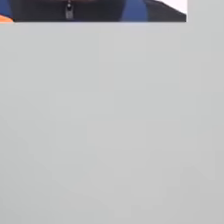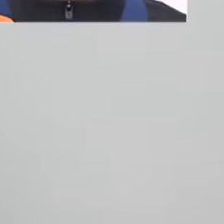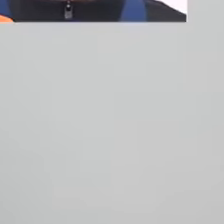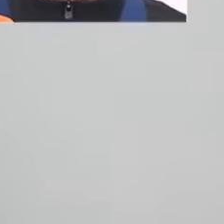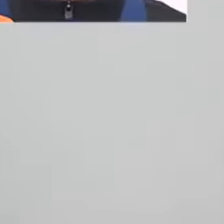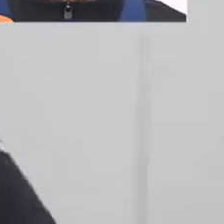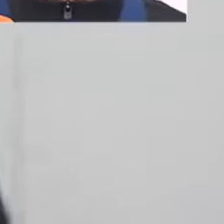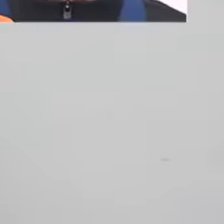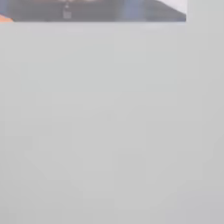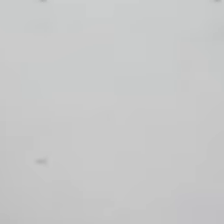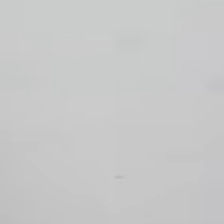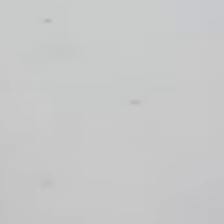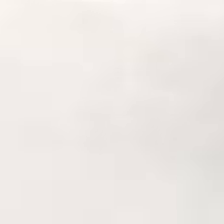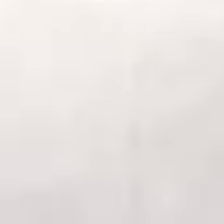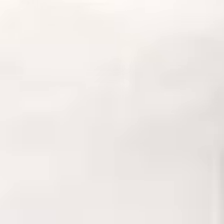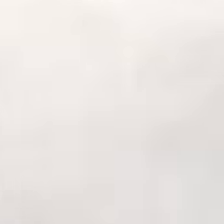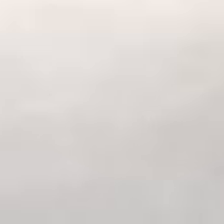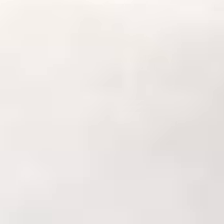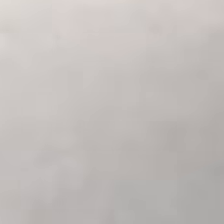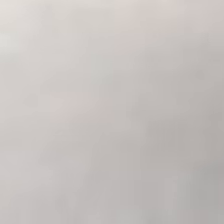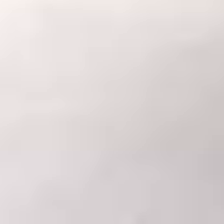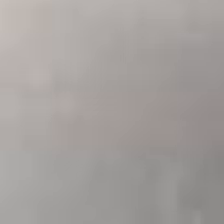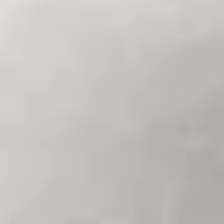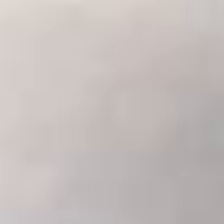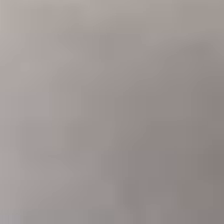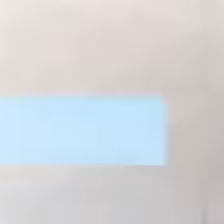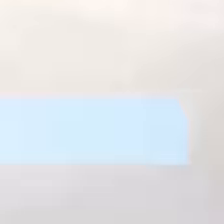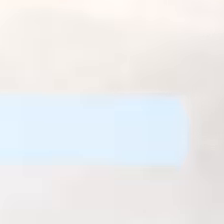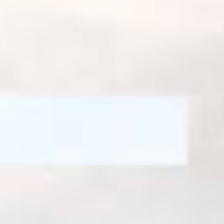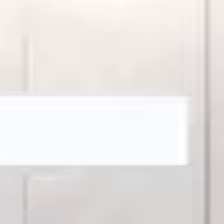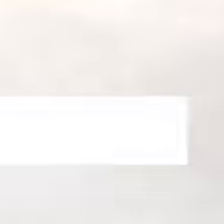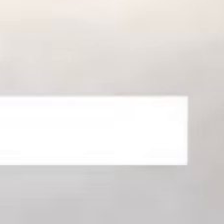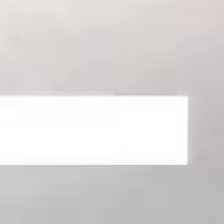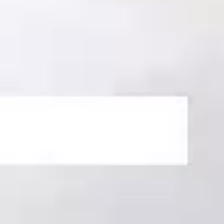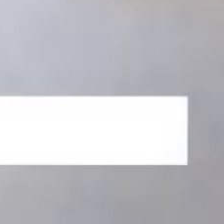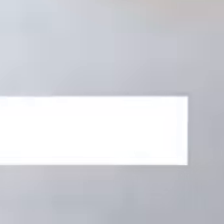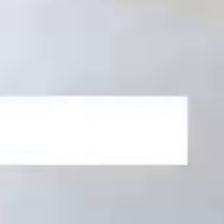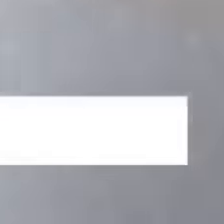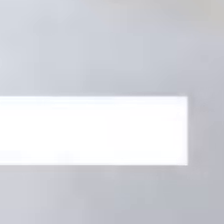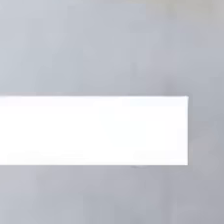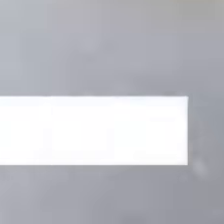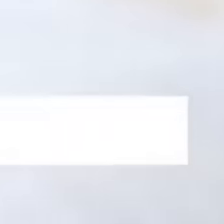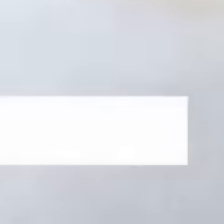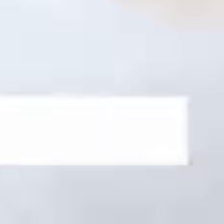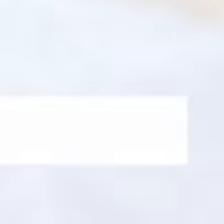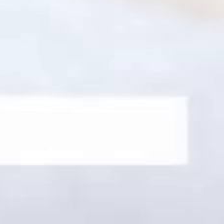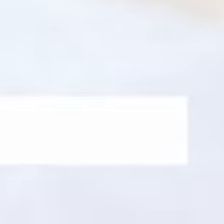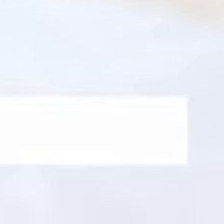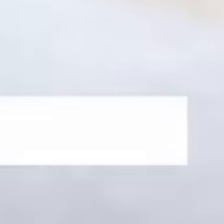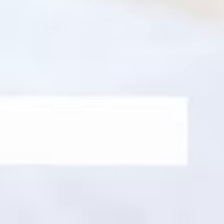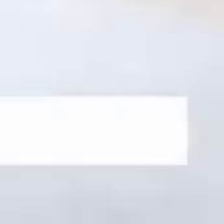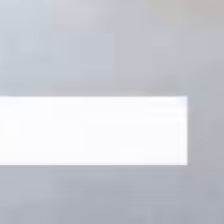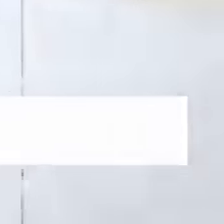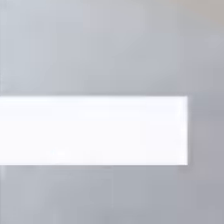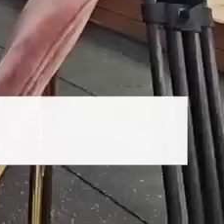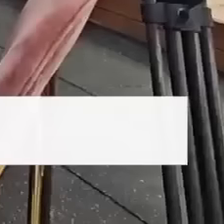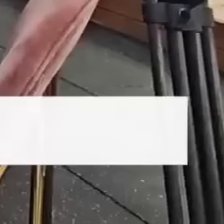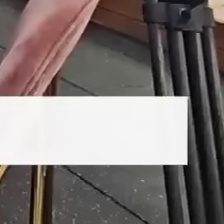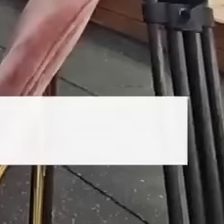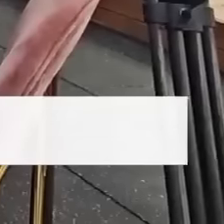정도 돌려보는 것 같아요. 세계선수권에서도 예술 점수를 내세워 경쟁하던 일본 선수를